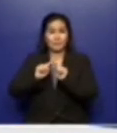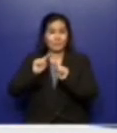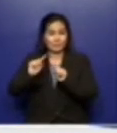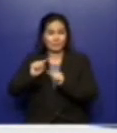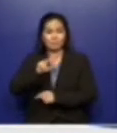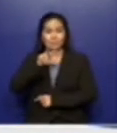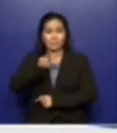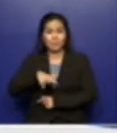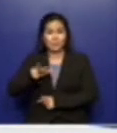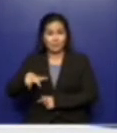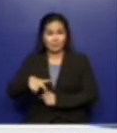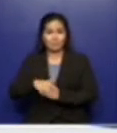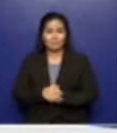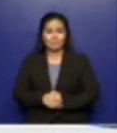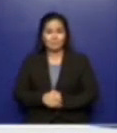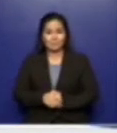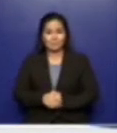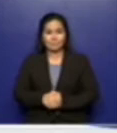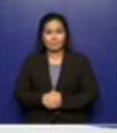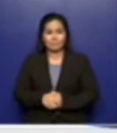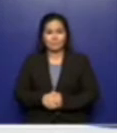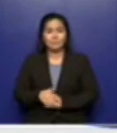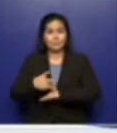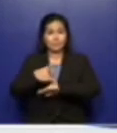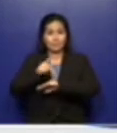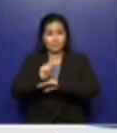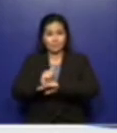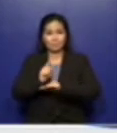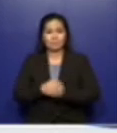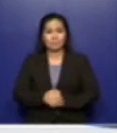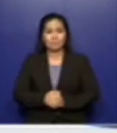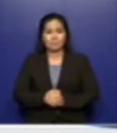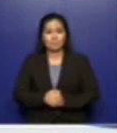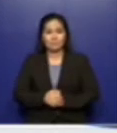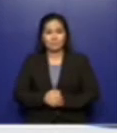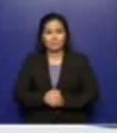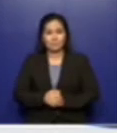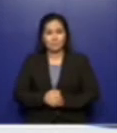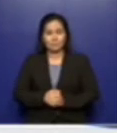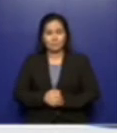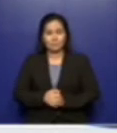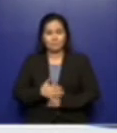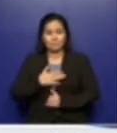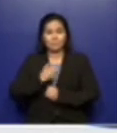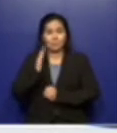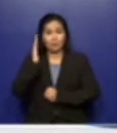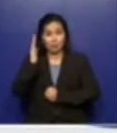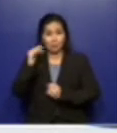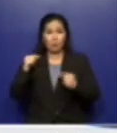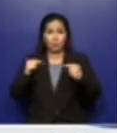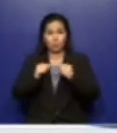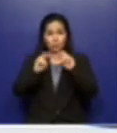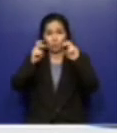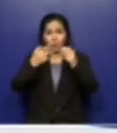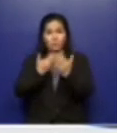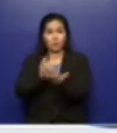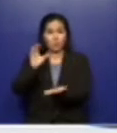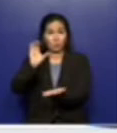ยท่านประธานครับผมขออภิปรายงบประมาณ